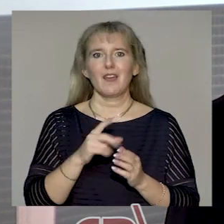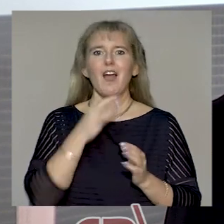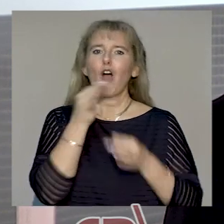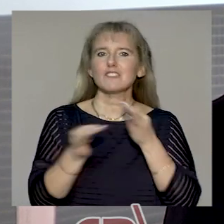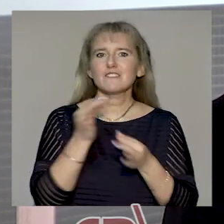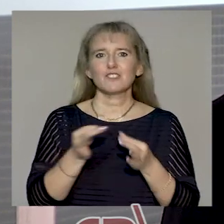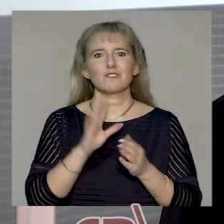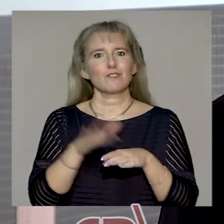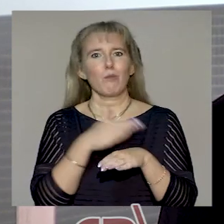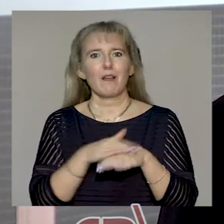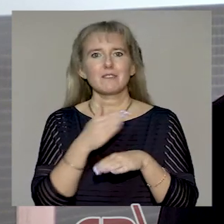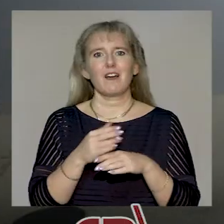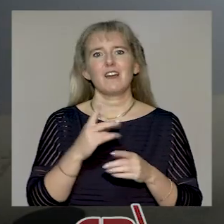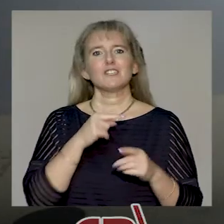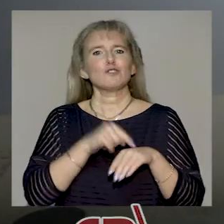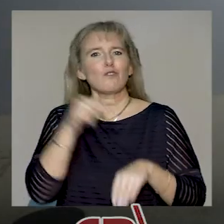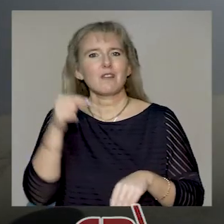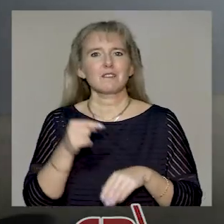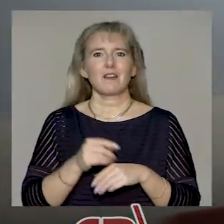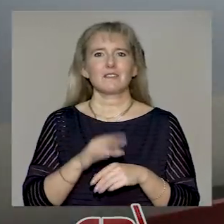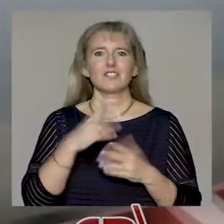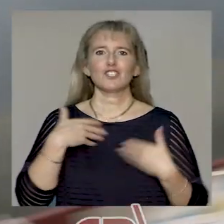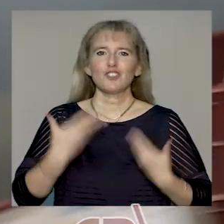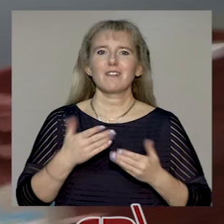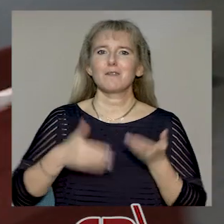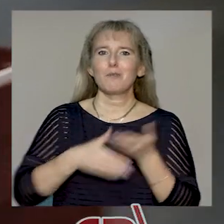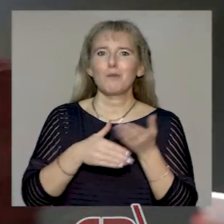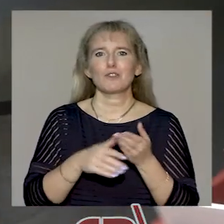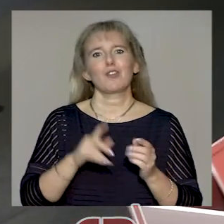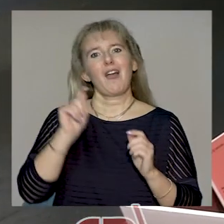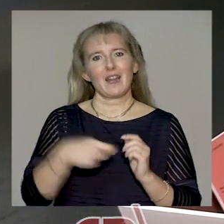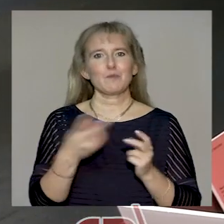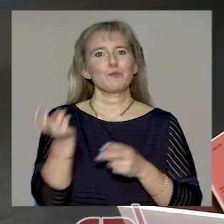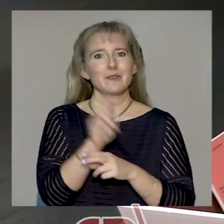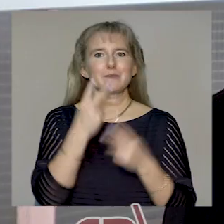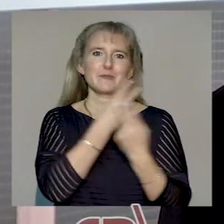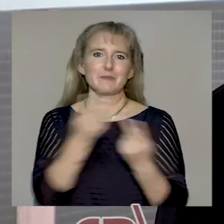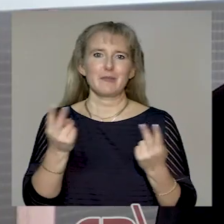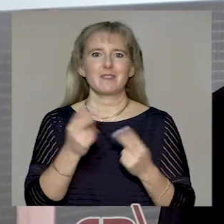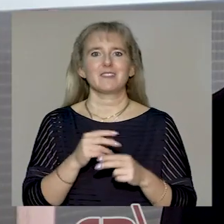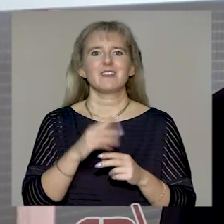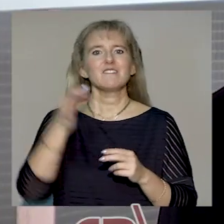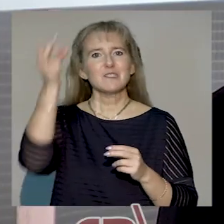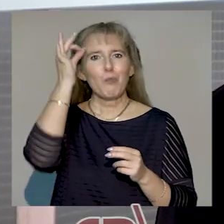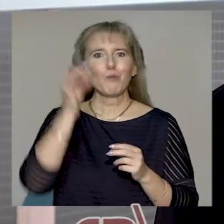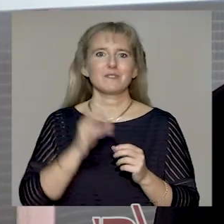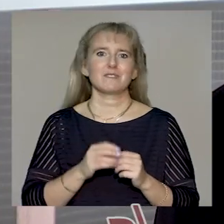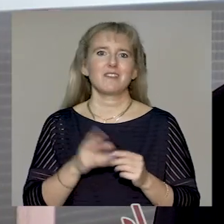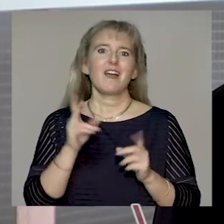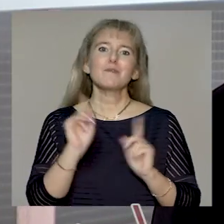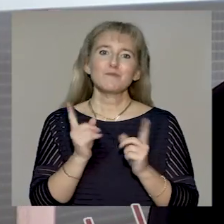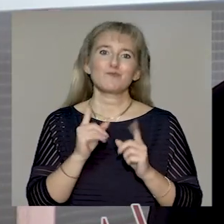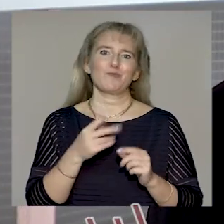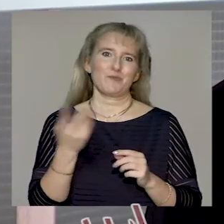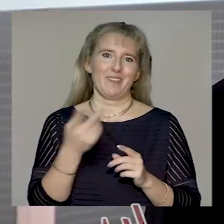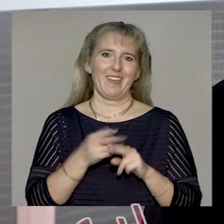людей. Отзывчивость, доброта, сострадание, желание помочь. Рекомендую прийти, посмотреть,